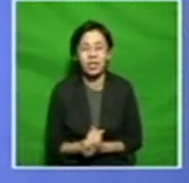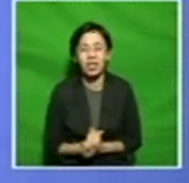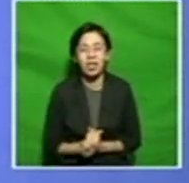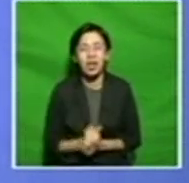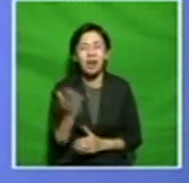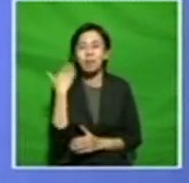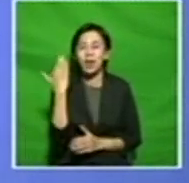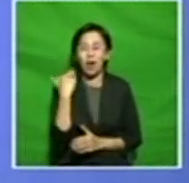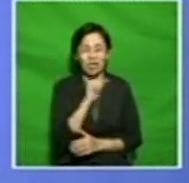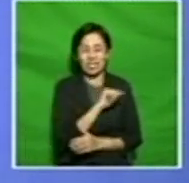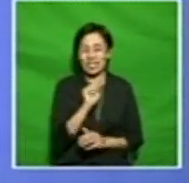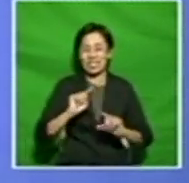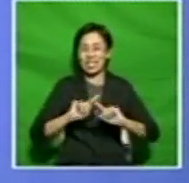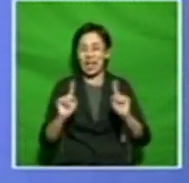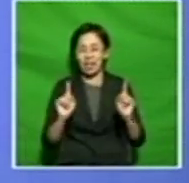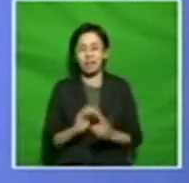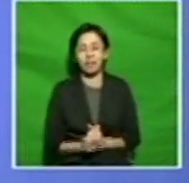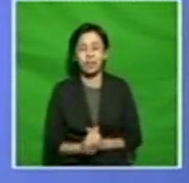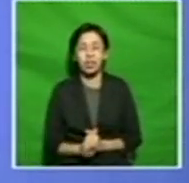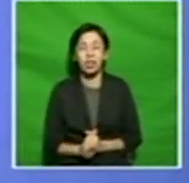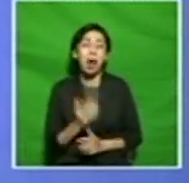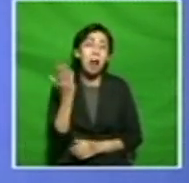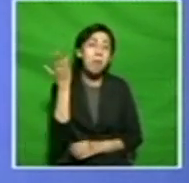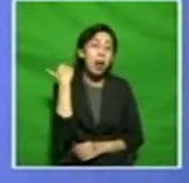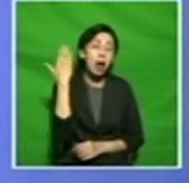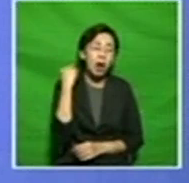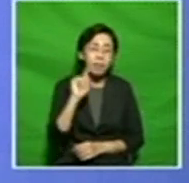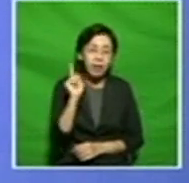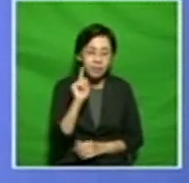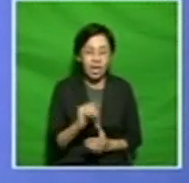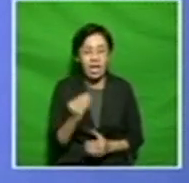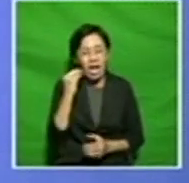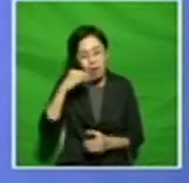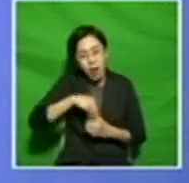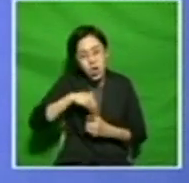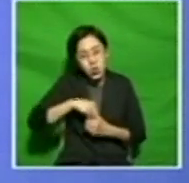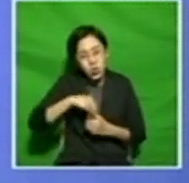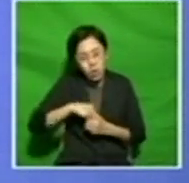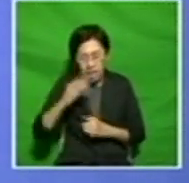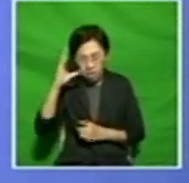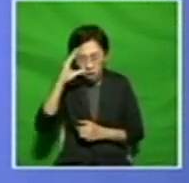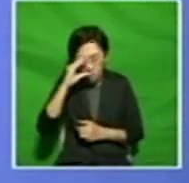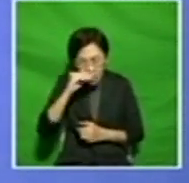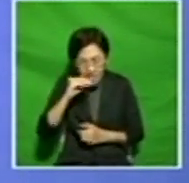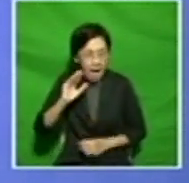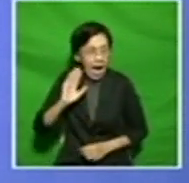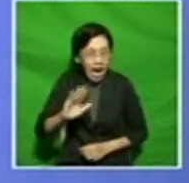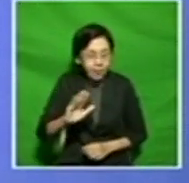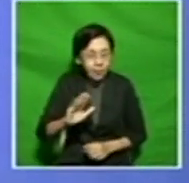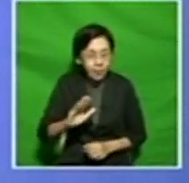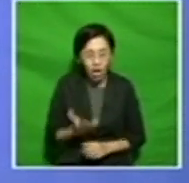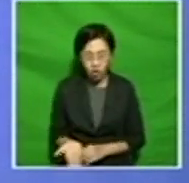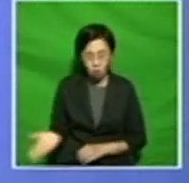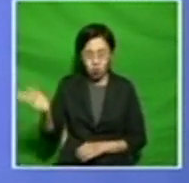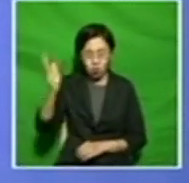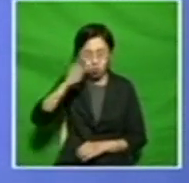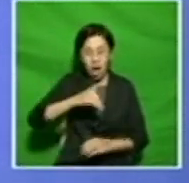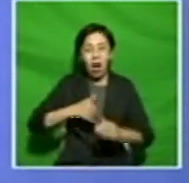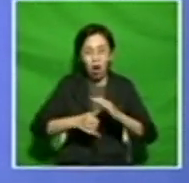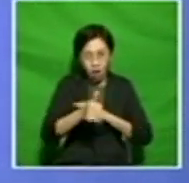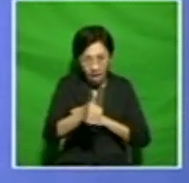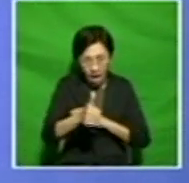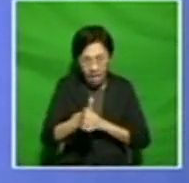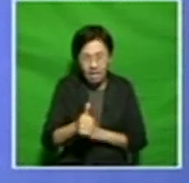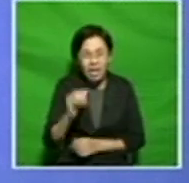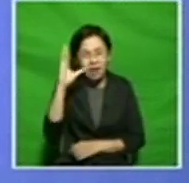ราเคยเจ อ เคอร์ฟิวที่เราเคยเจอก็คือกลางวันอยู่บ้านได้แต่กลางคืนห้ามออกเคอร์ฟิวมันมีกลางคืน